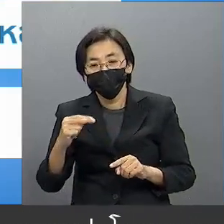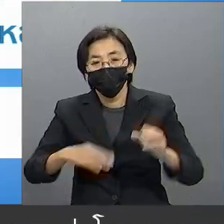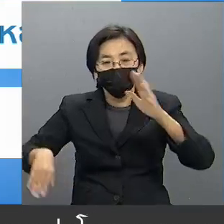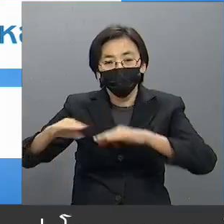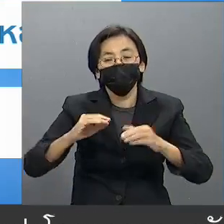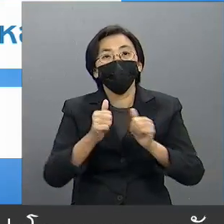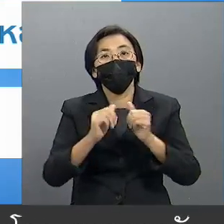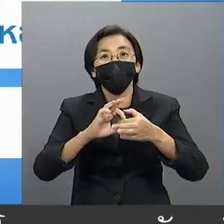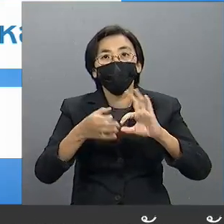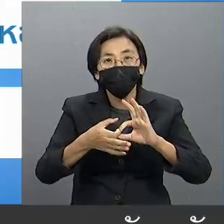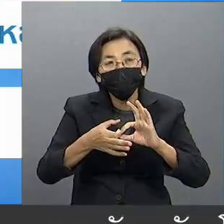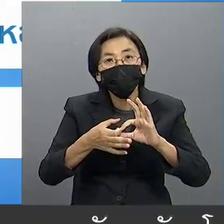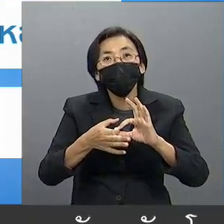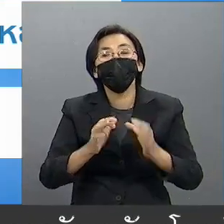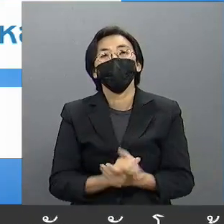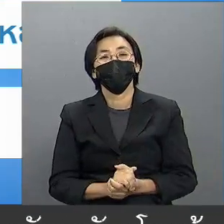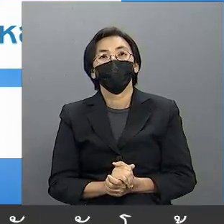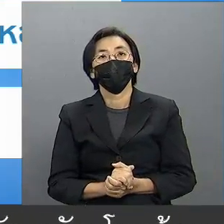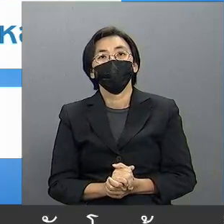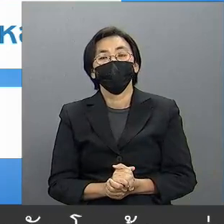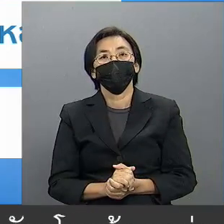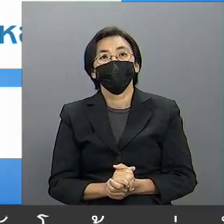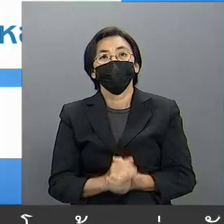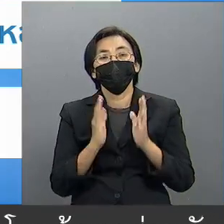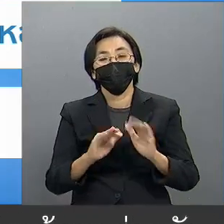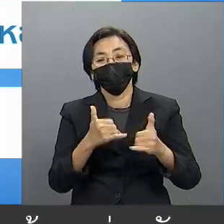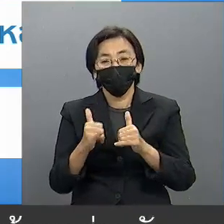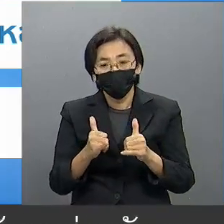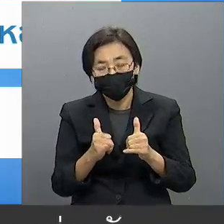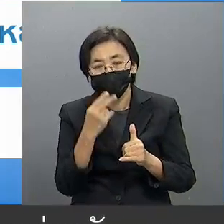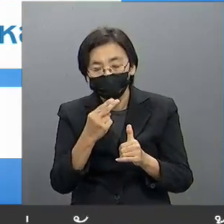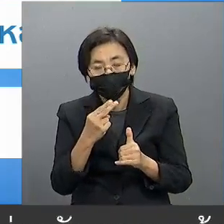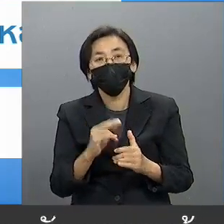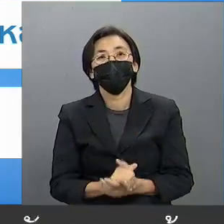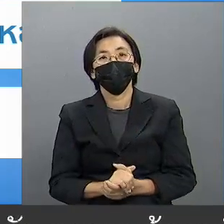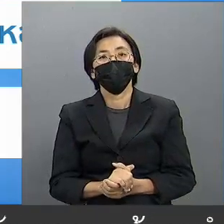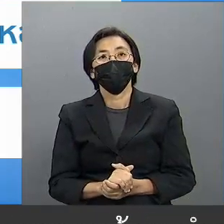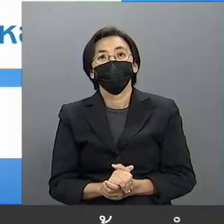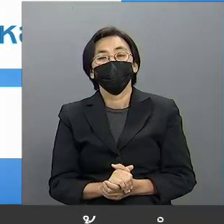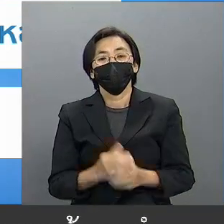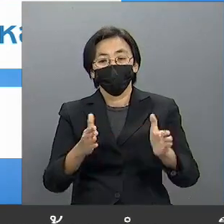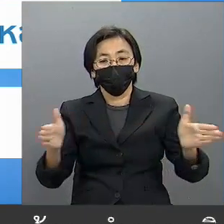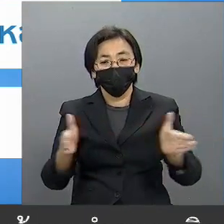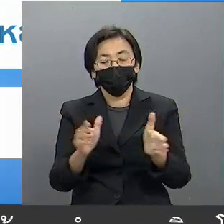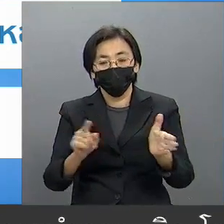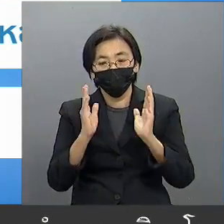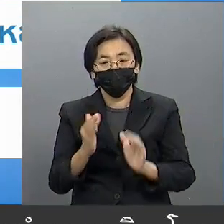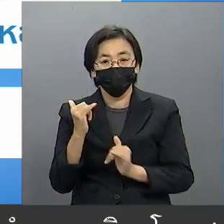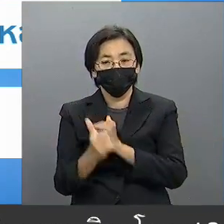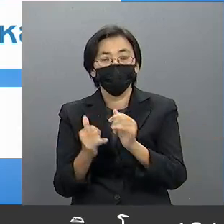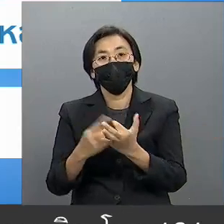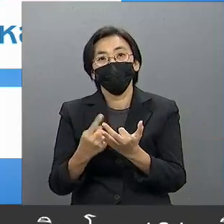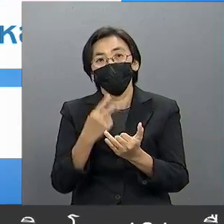กิจกรรมทางน้ำในบึงจำกัดจำนวนผู้เล่นตามจำนวนเครื่องเล่นและขนาดพื้นที่สามารถเปิดท่าบริการได้ไม่เกินเวลา